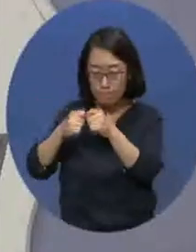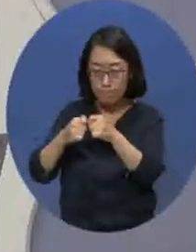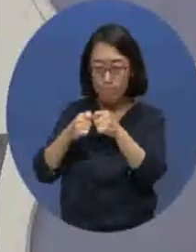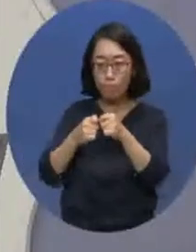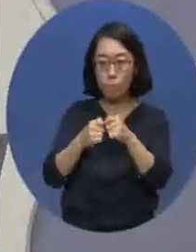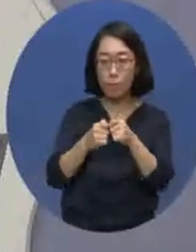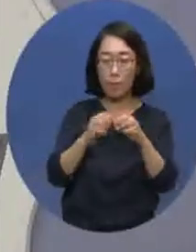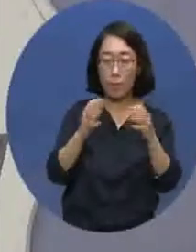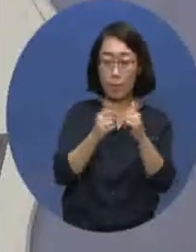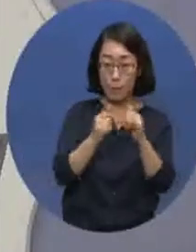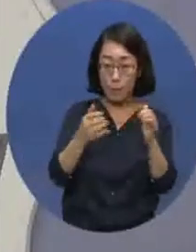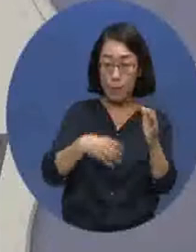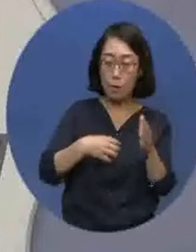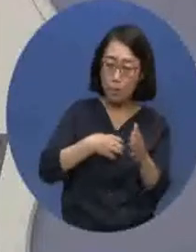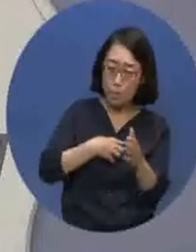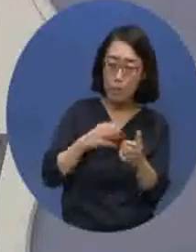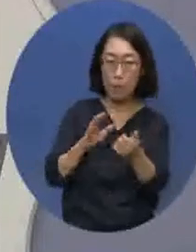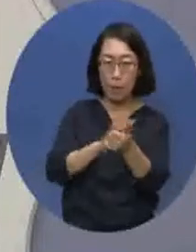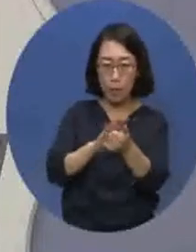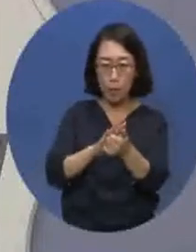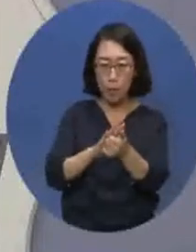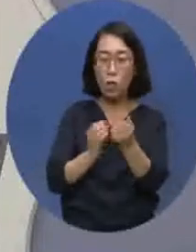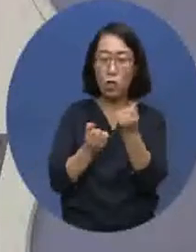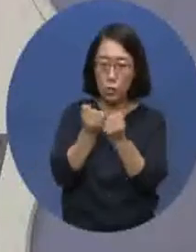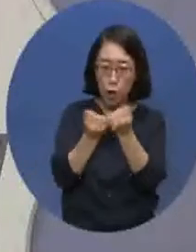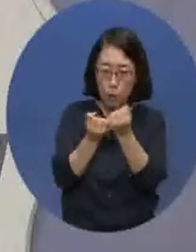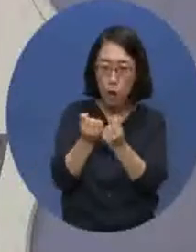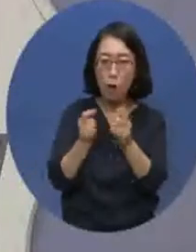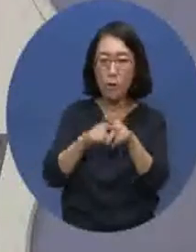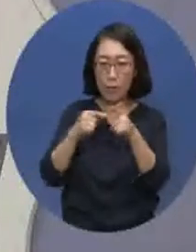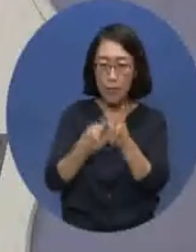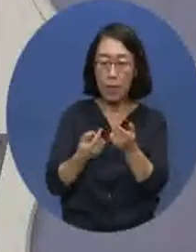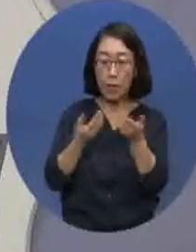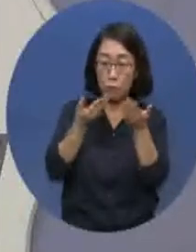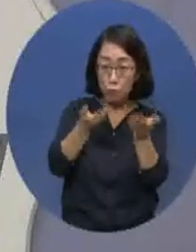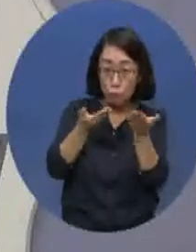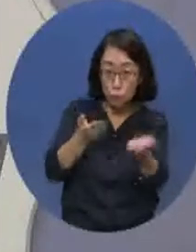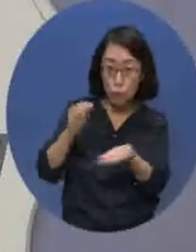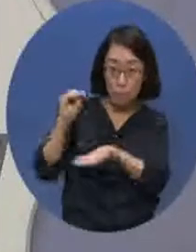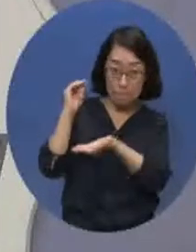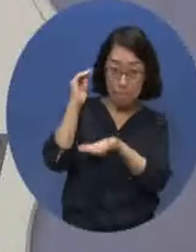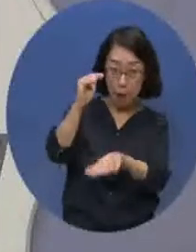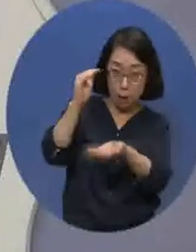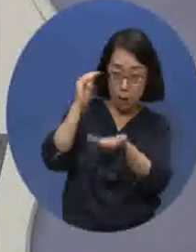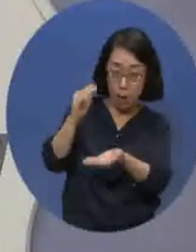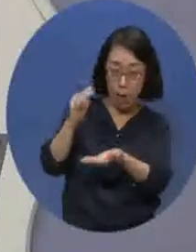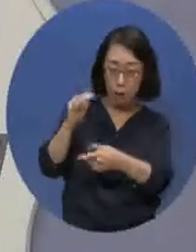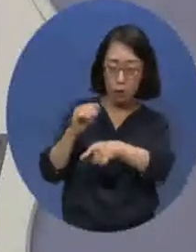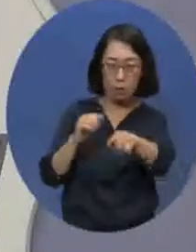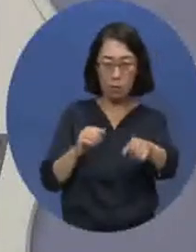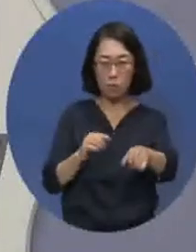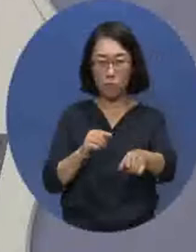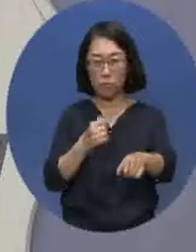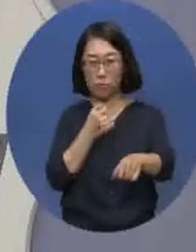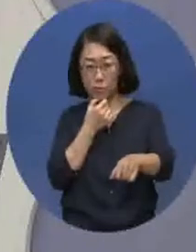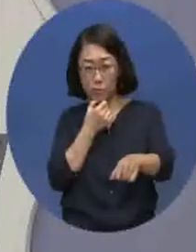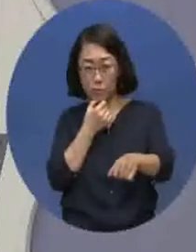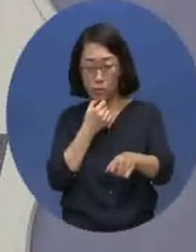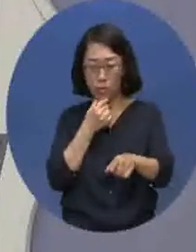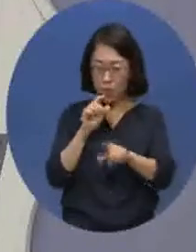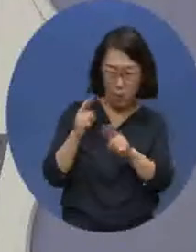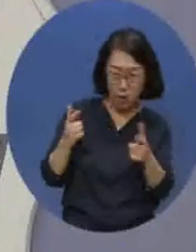국민들을 배려하면서 설명 하고 이해를 구하고 또 어 이건 아니다 라고 하면 귀 기울여서